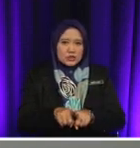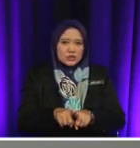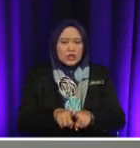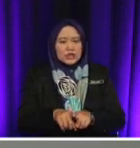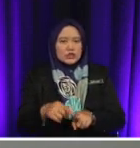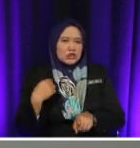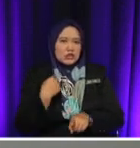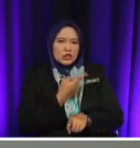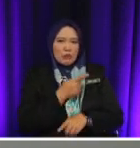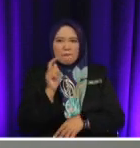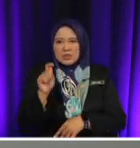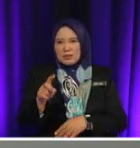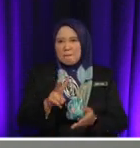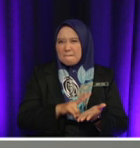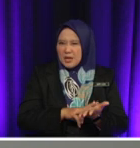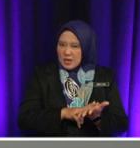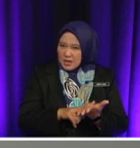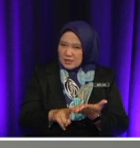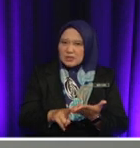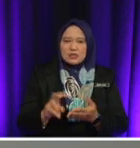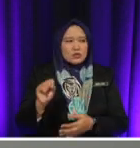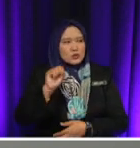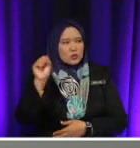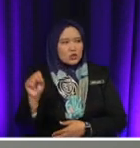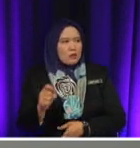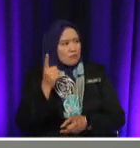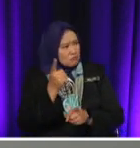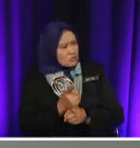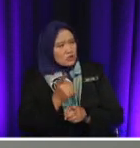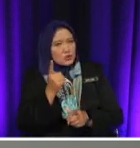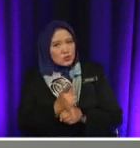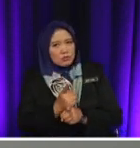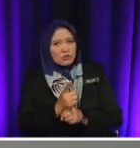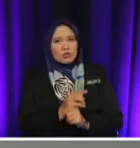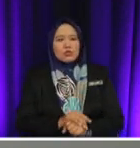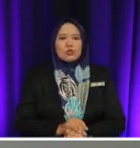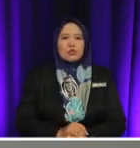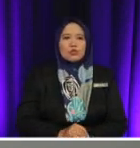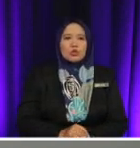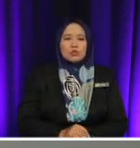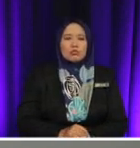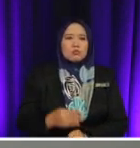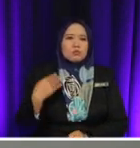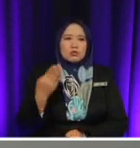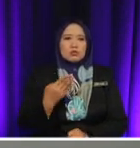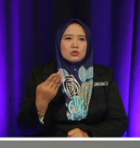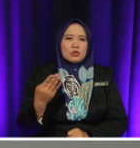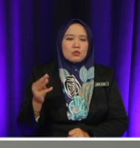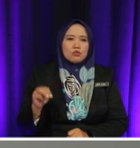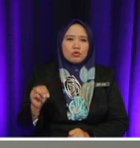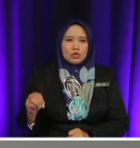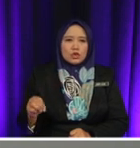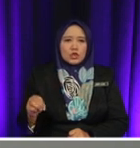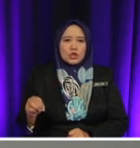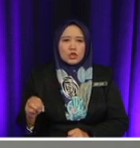baru kita boleh Tentukan yang mana pilihan kita dalam mengelaskan di mana murid-murid Di rumah boleh tengok